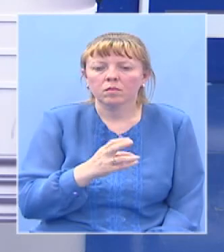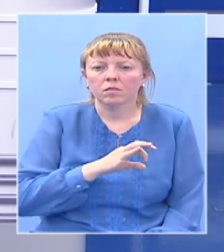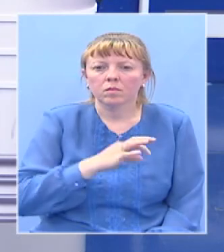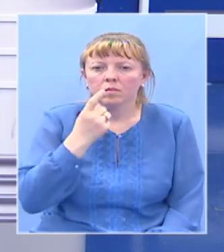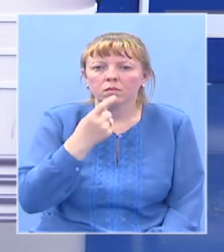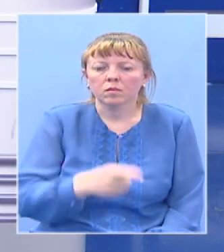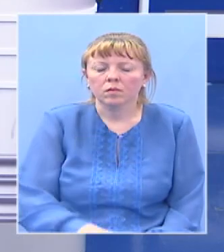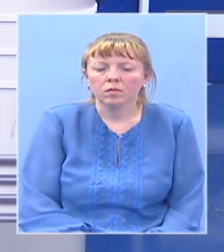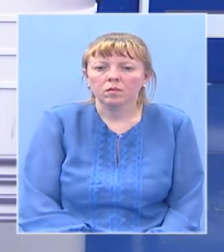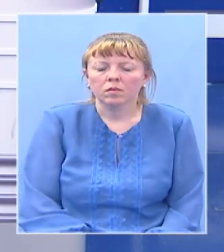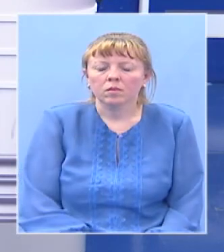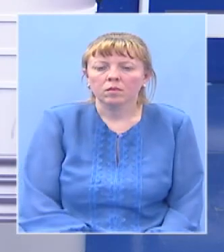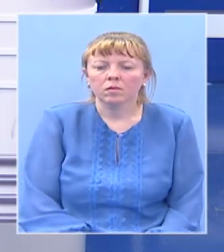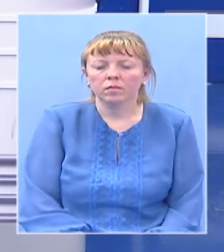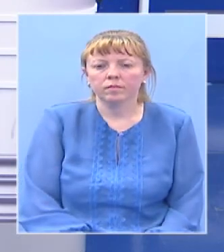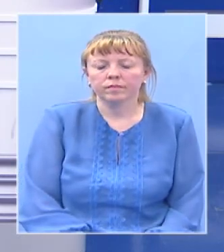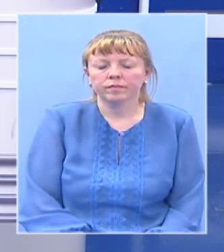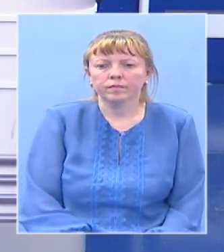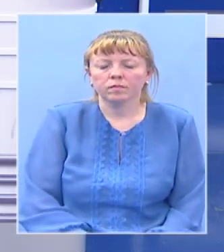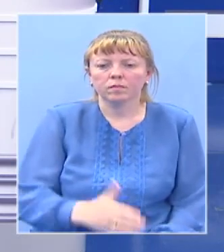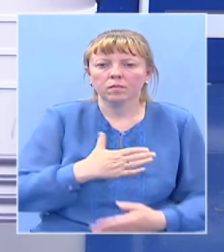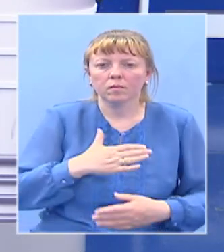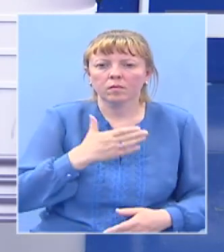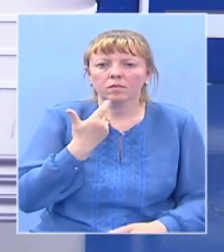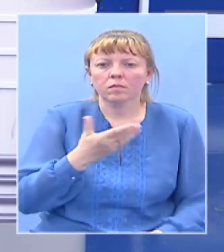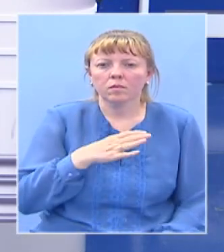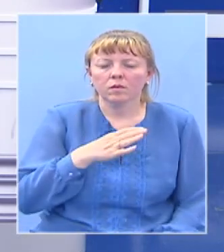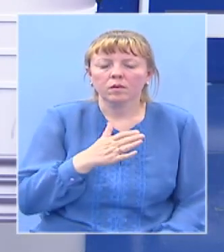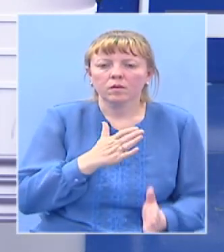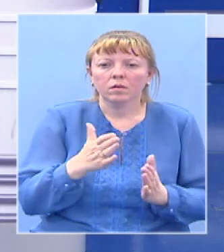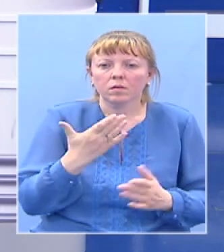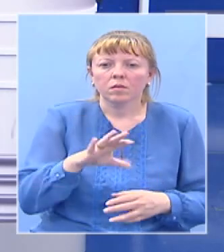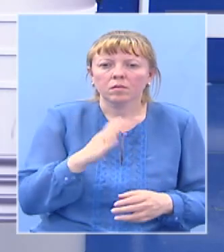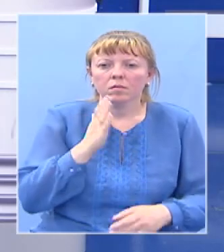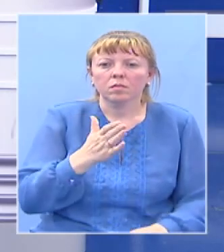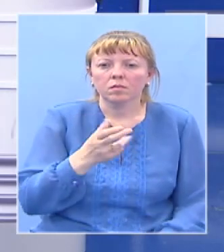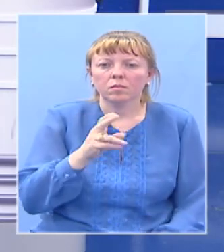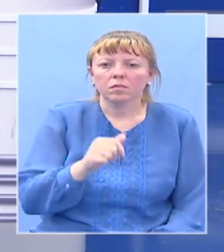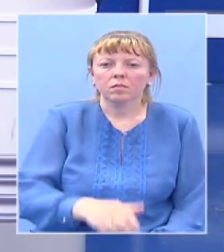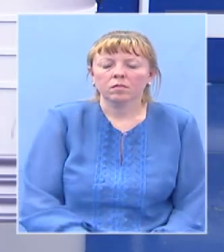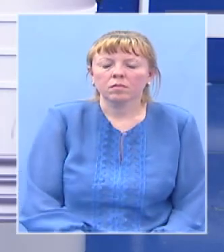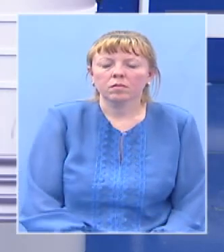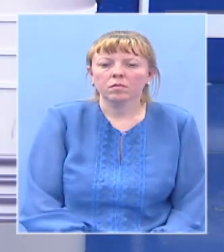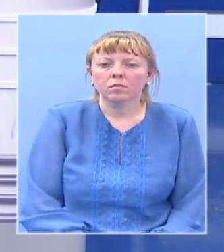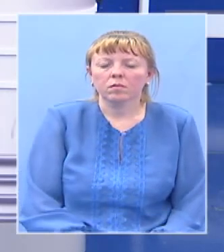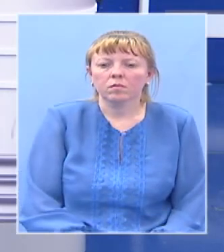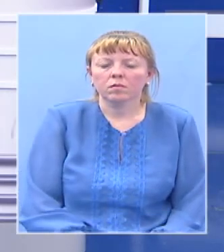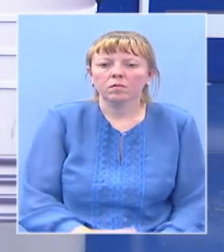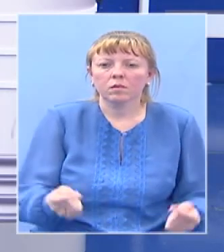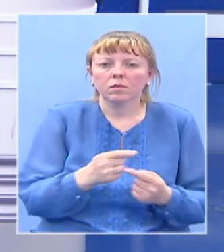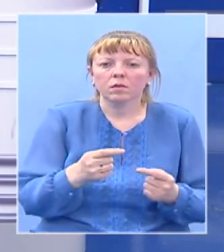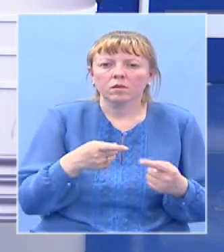лица часто в неудовлетворительном состоянии соде свои позные пути это у нас не соответствует